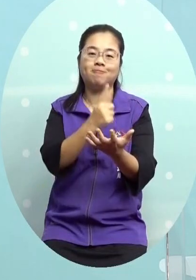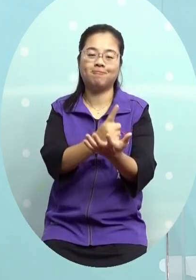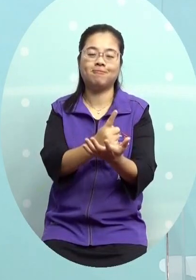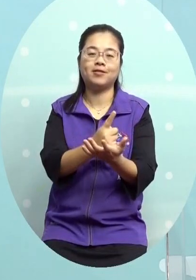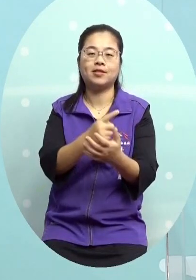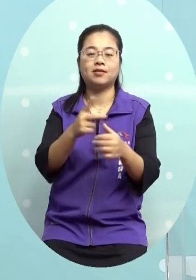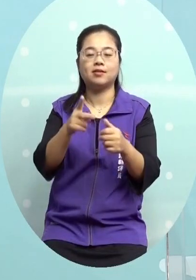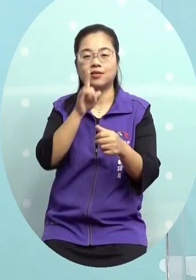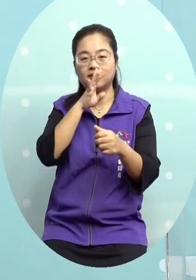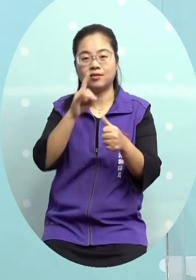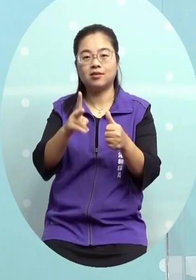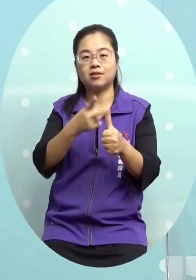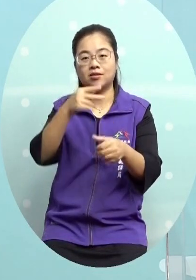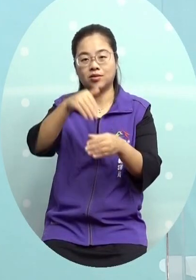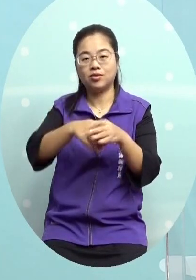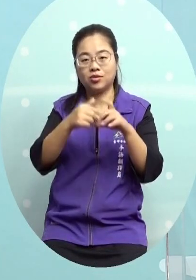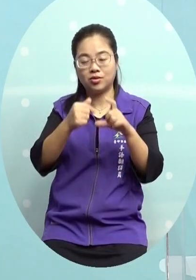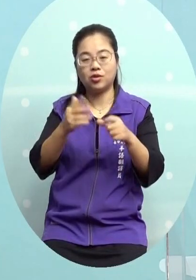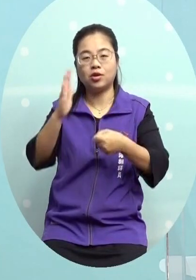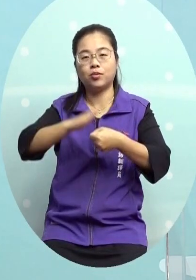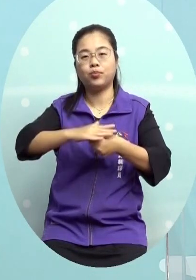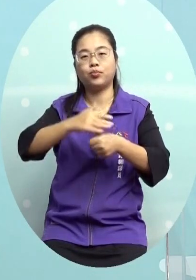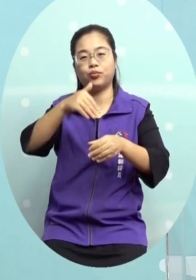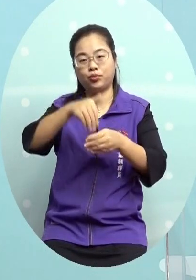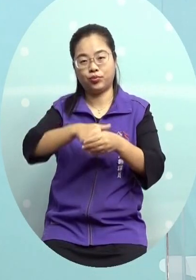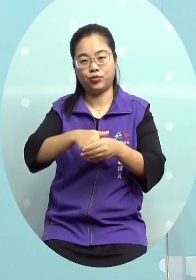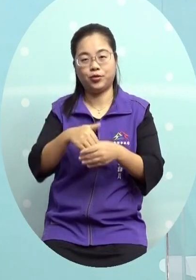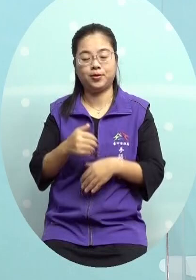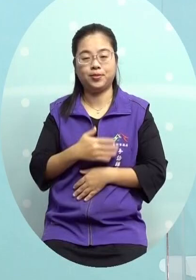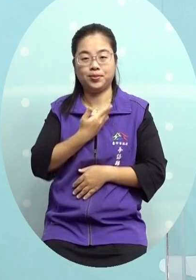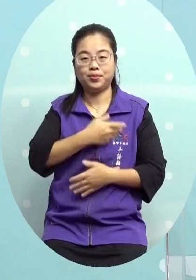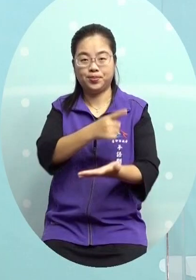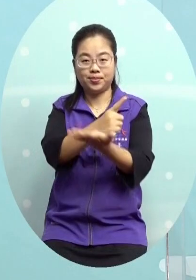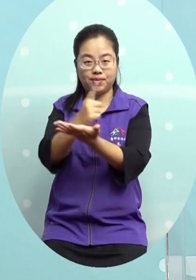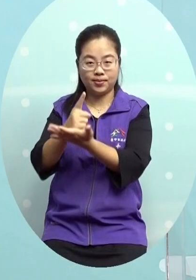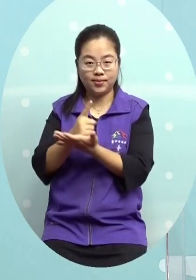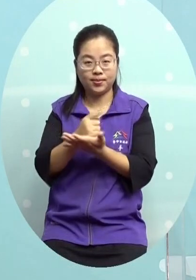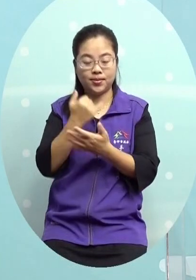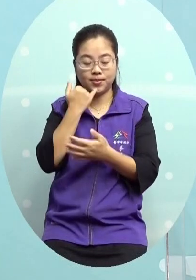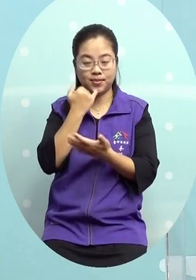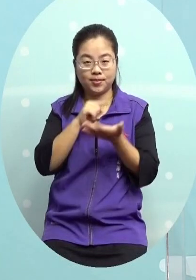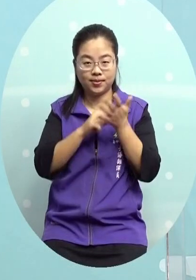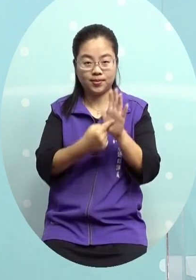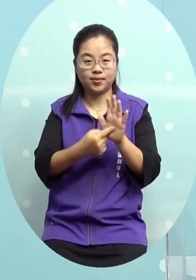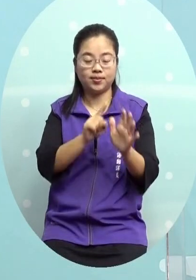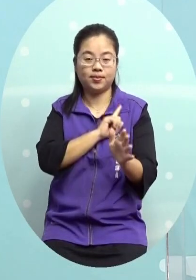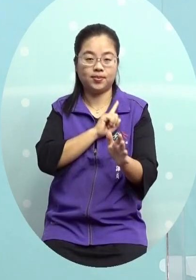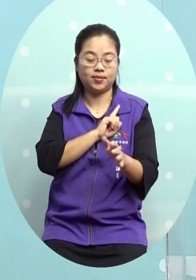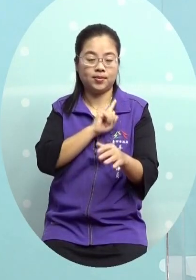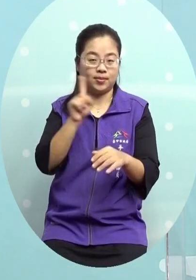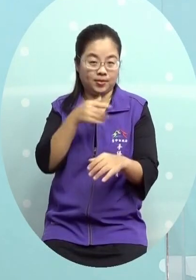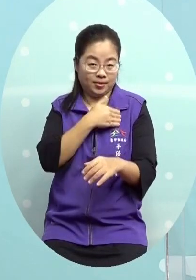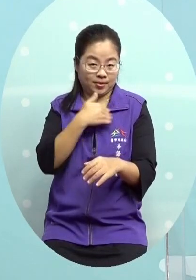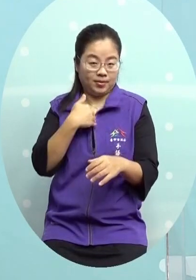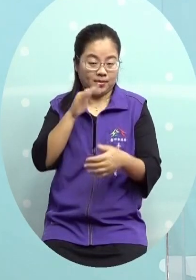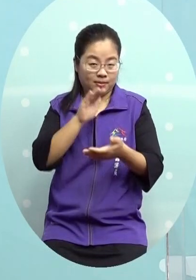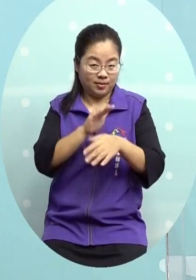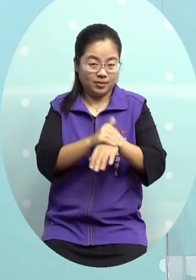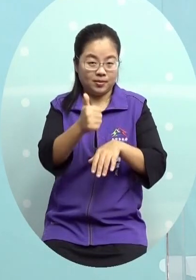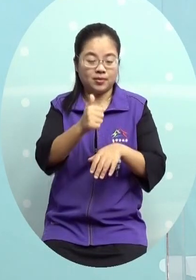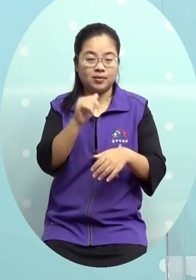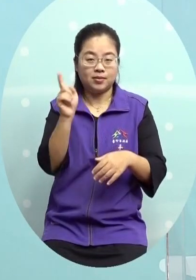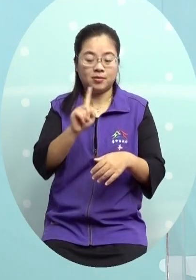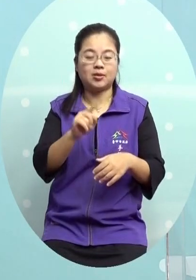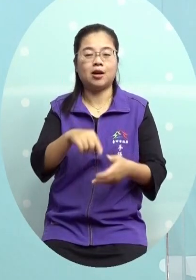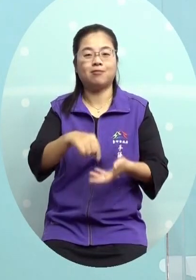市第二选区这一场立委的补选，让大家可以展现自己的才能，提出自己的政见，